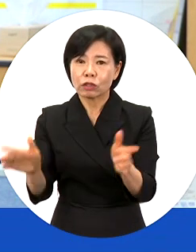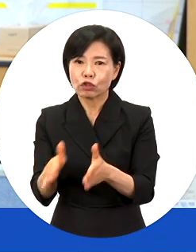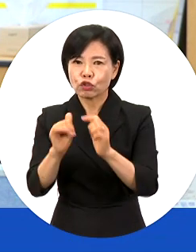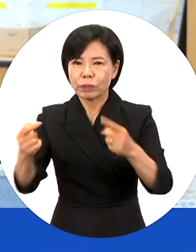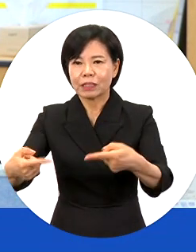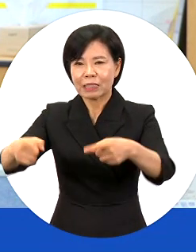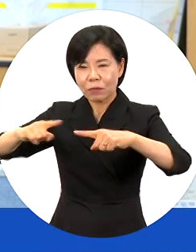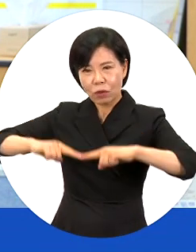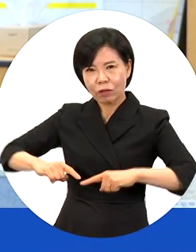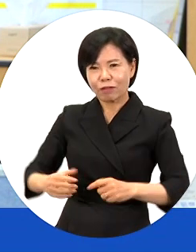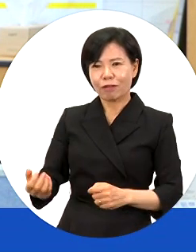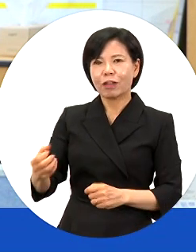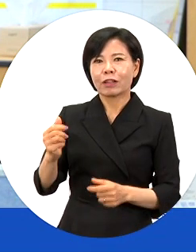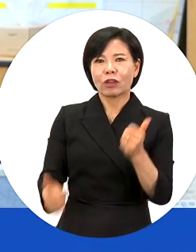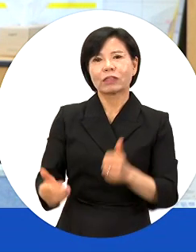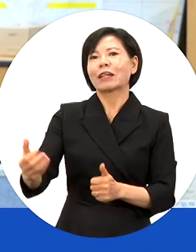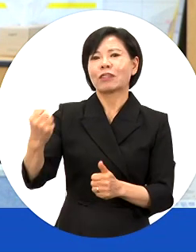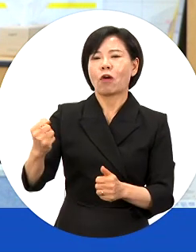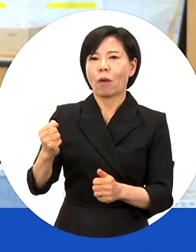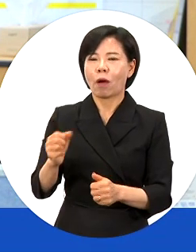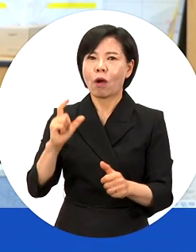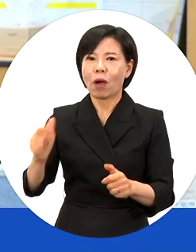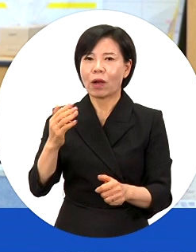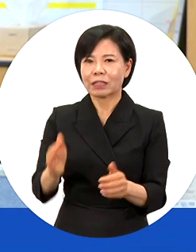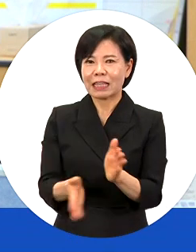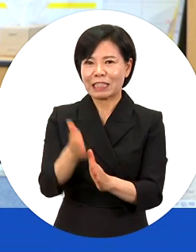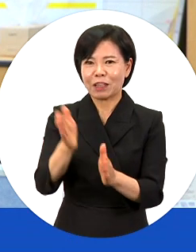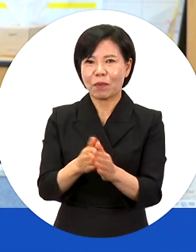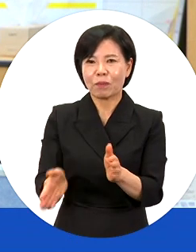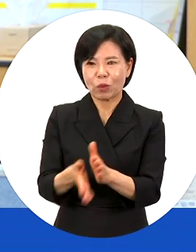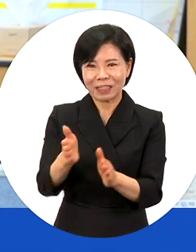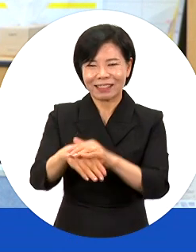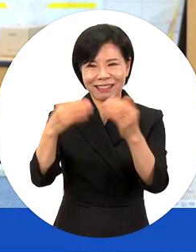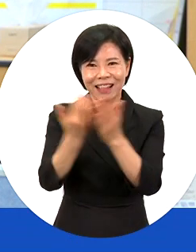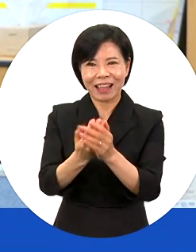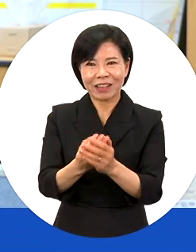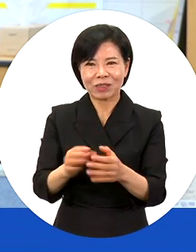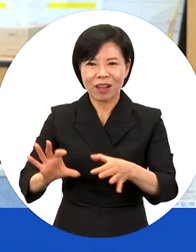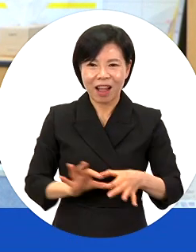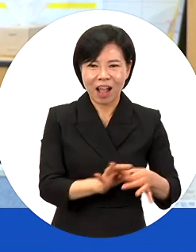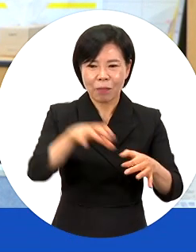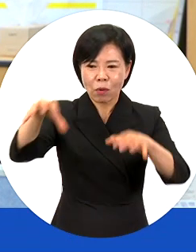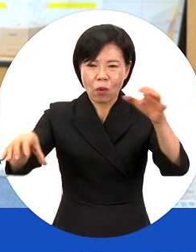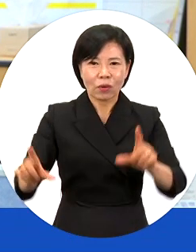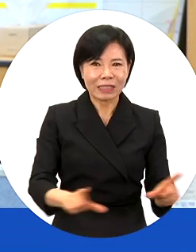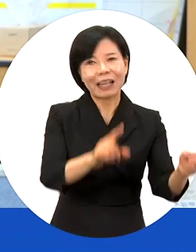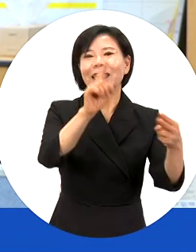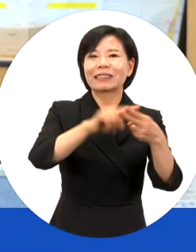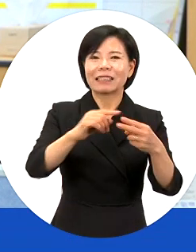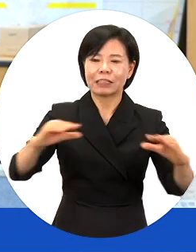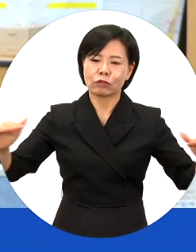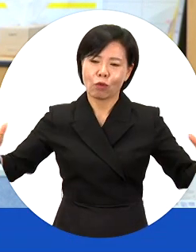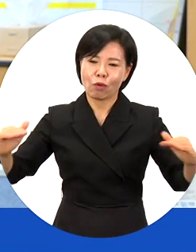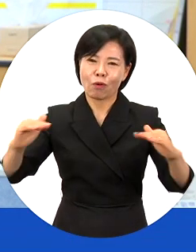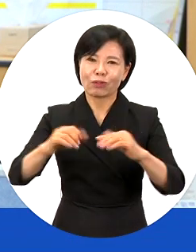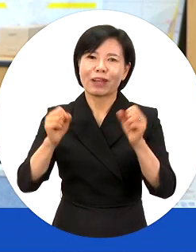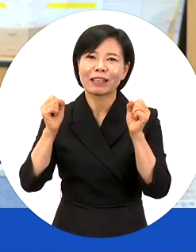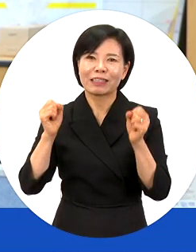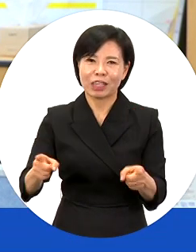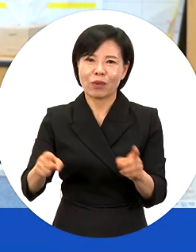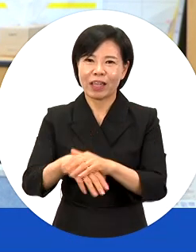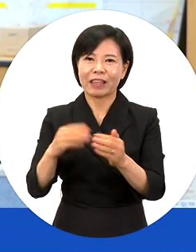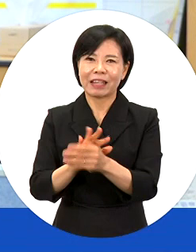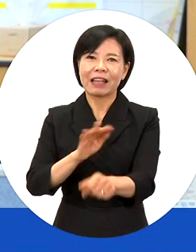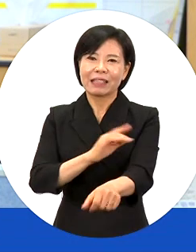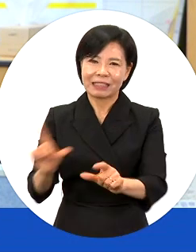해소하고 경쟁력을 강화하는 포용적 사업으로 15분 도시 제주와 결합해 제주 어디에 살든 도민의 동등한 기회와